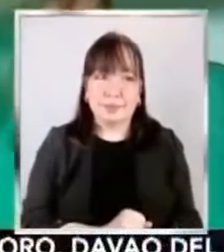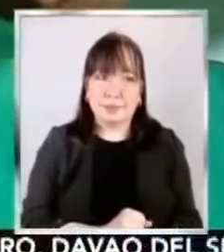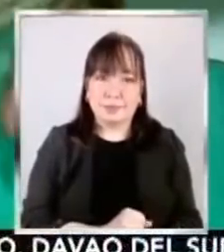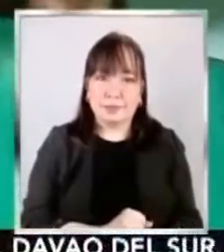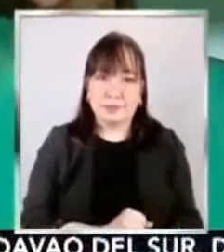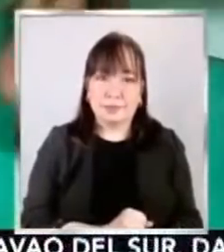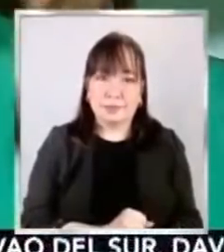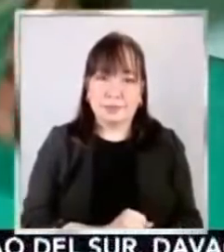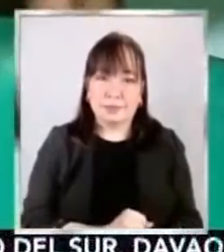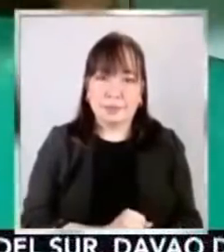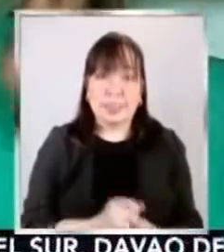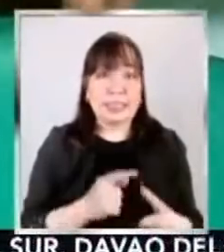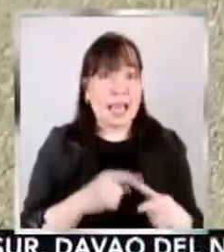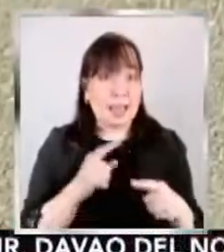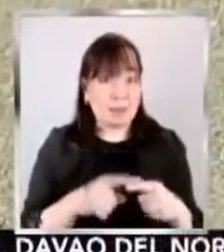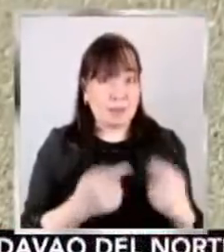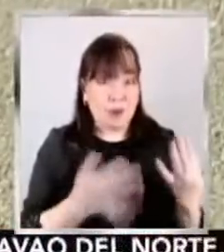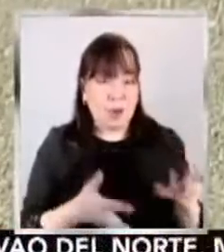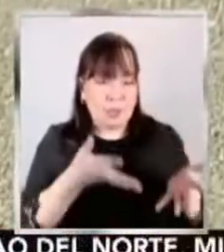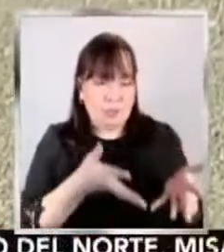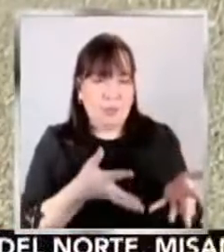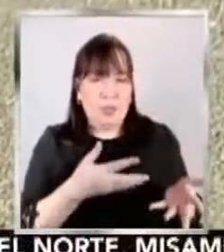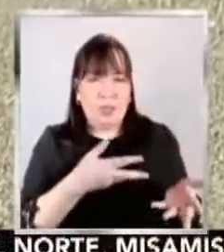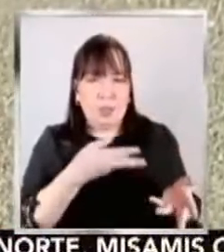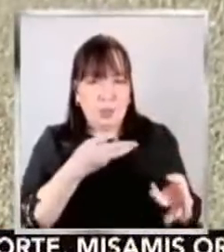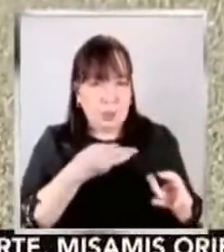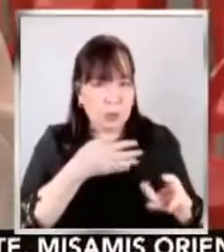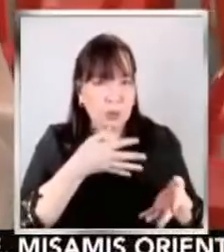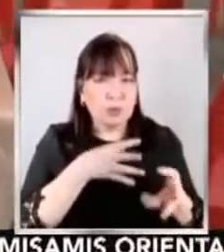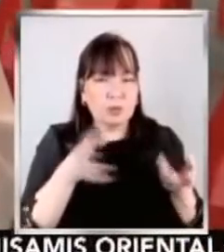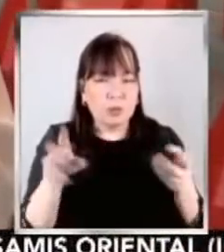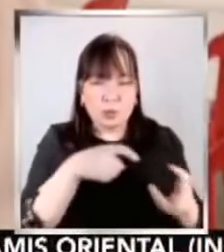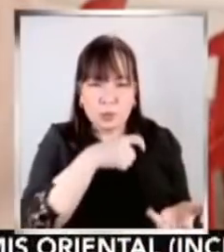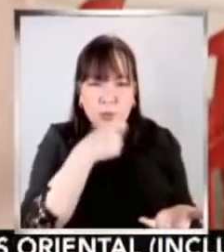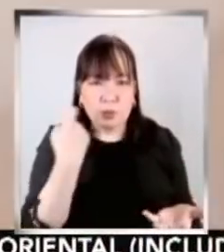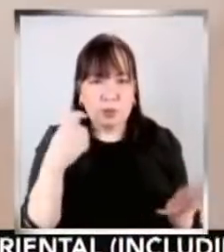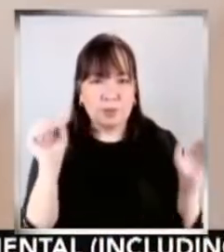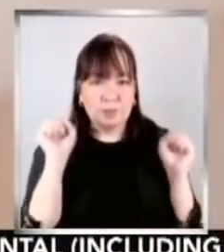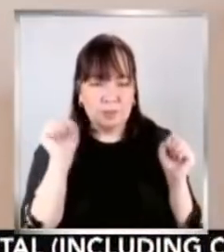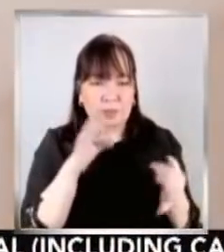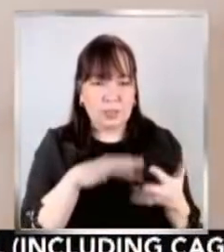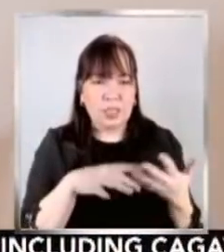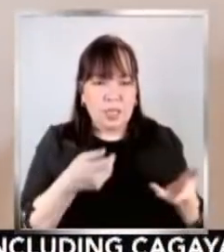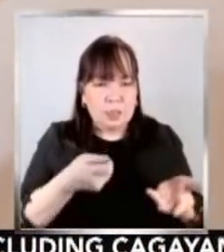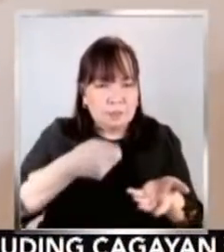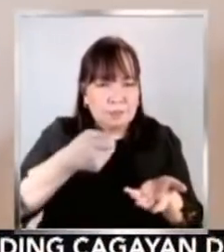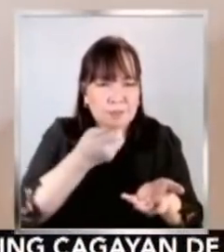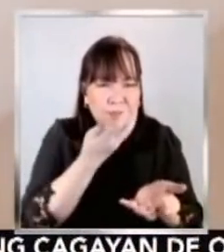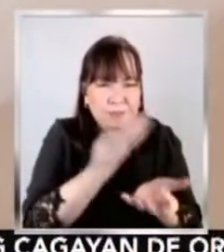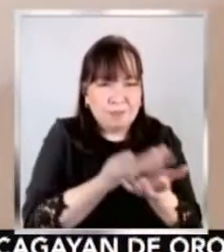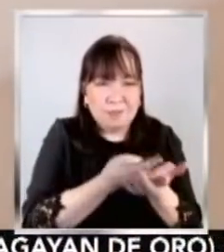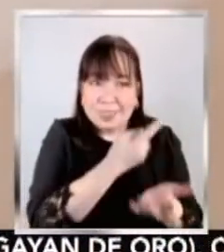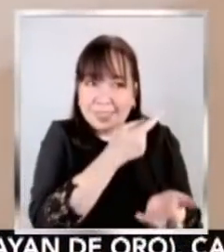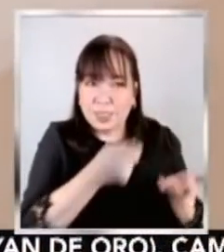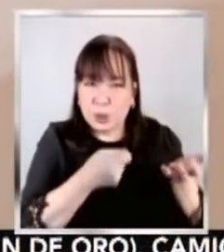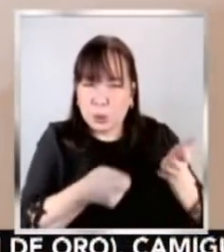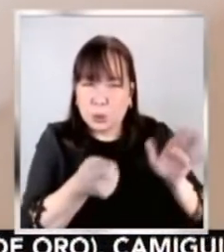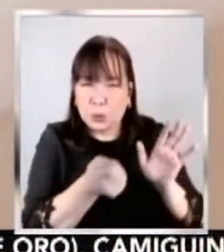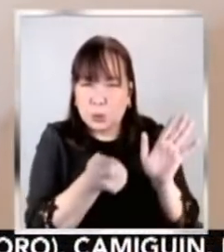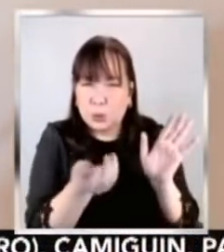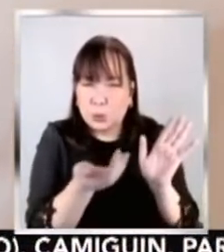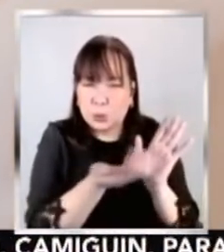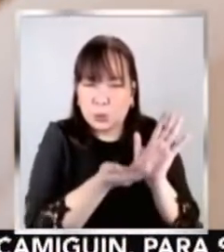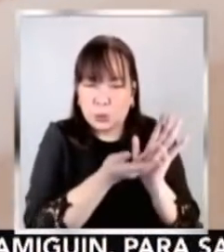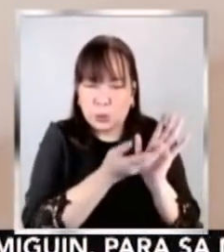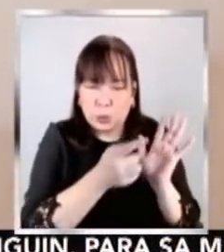At pagkatapos sa palamigin yan, sasalain yan ngayon para mas makuha natin yung pinakapino na ash. From dust and unto dust, you shall return.